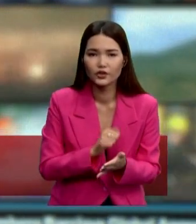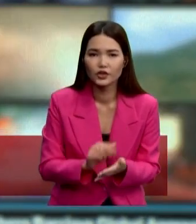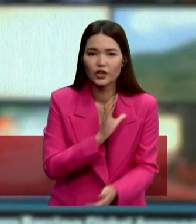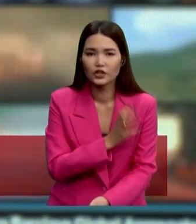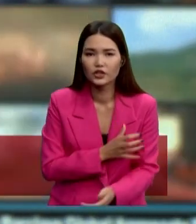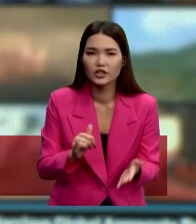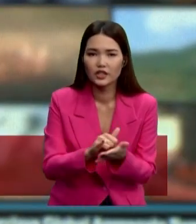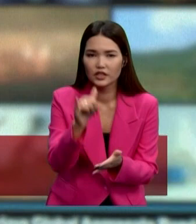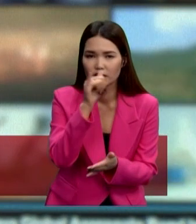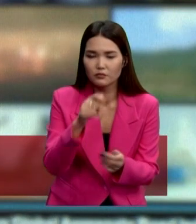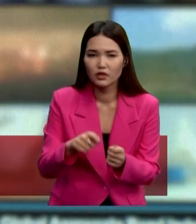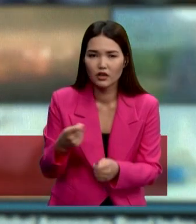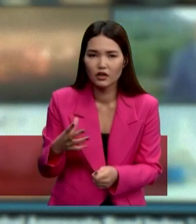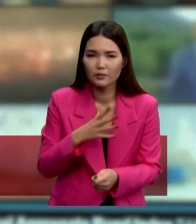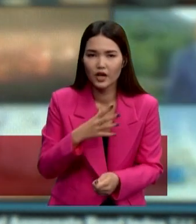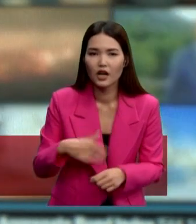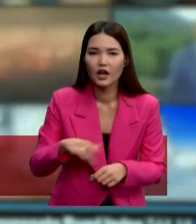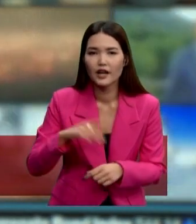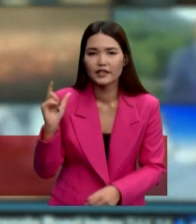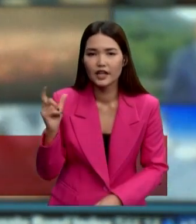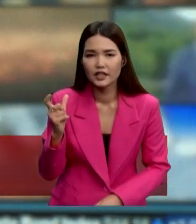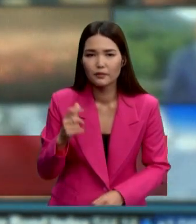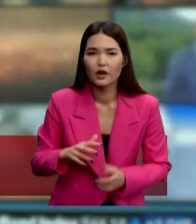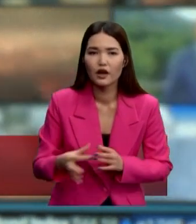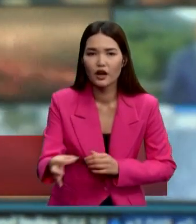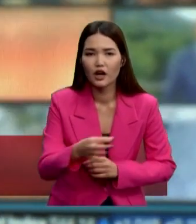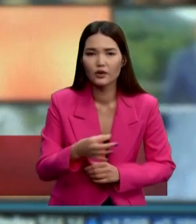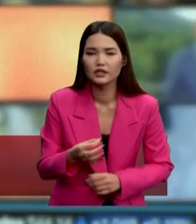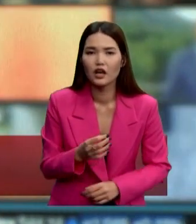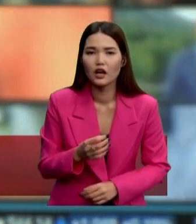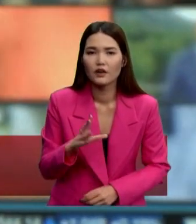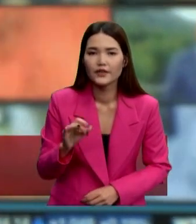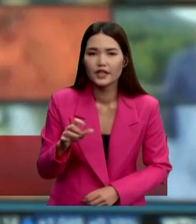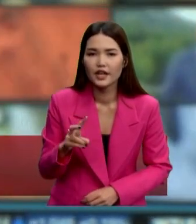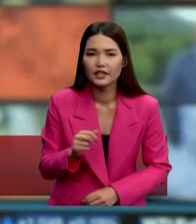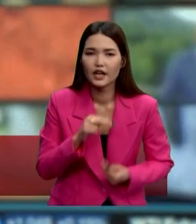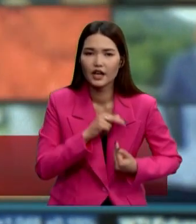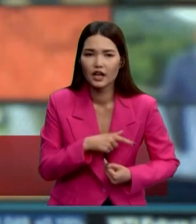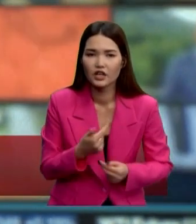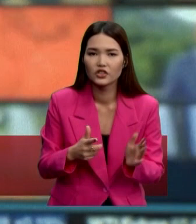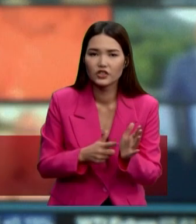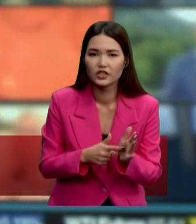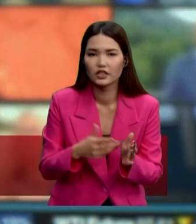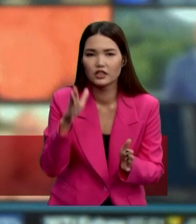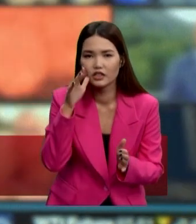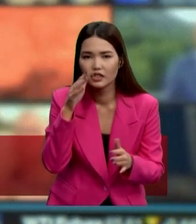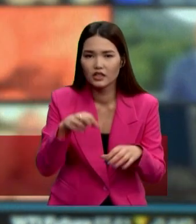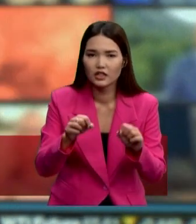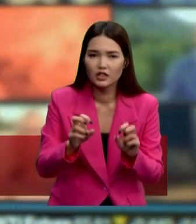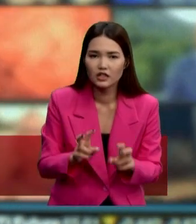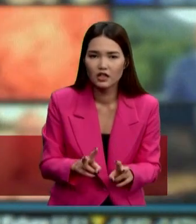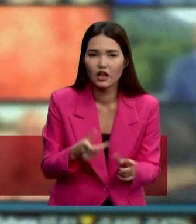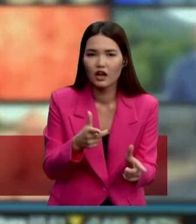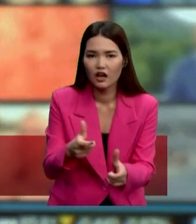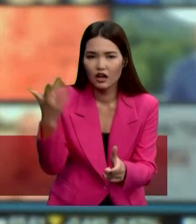енбей жатып тұншықтырылды. Екібастұз ауылдық аймағында ветеринария қызметкері жеті қазынаның біріне баланатын иттерді